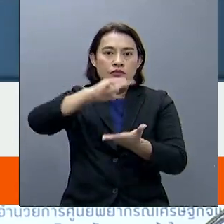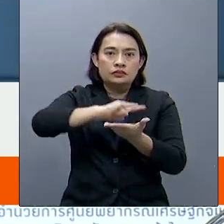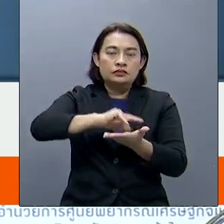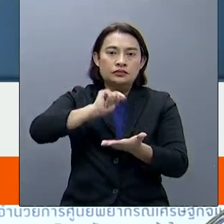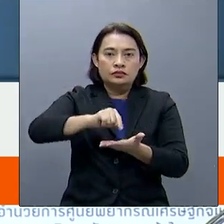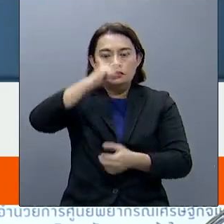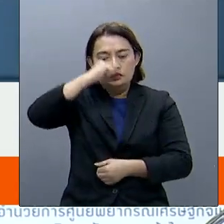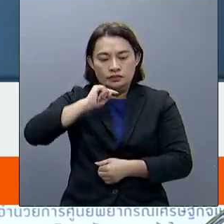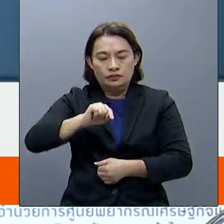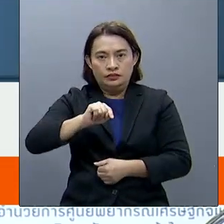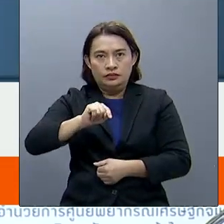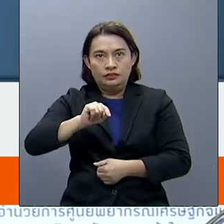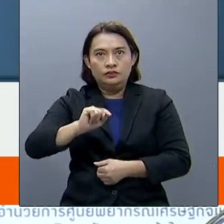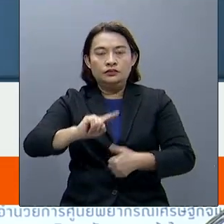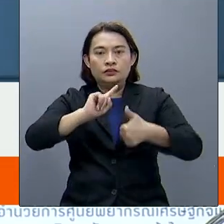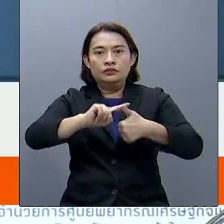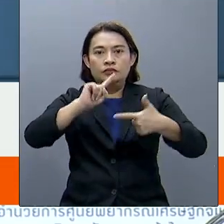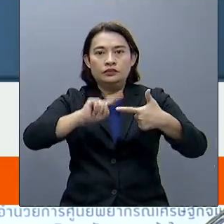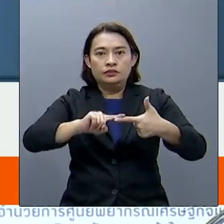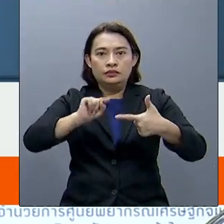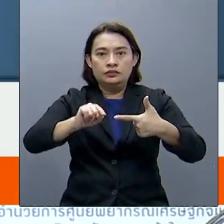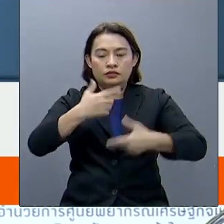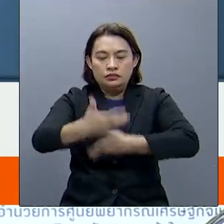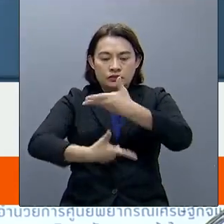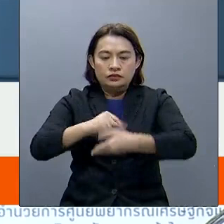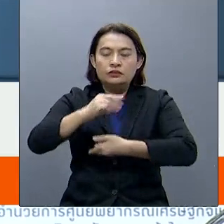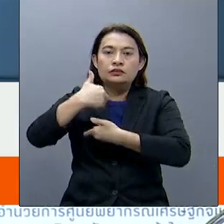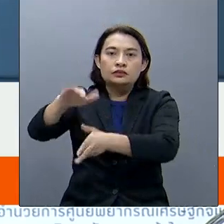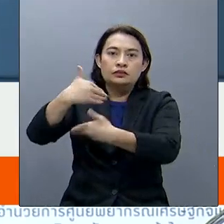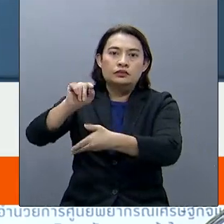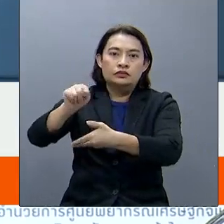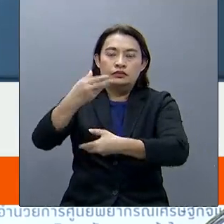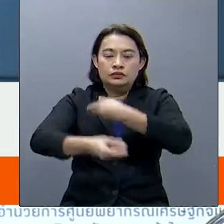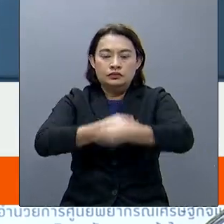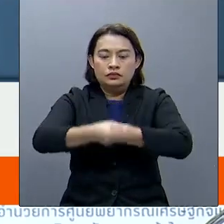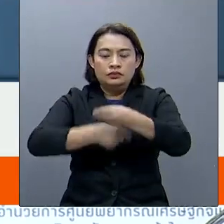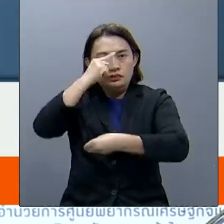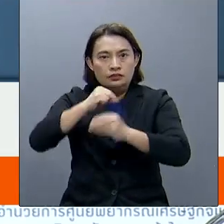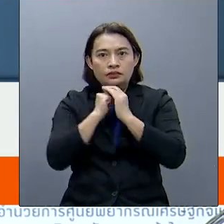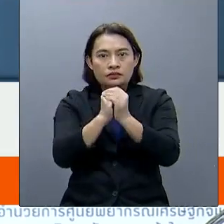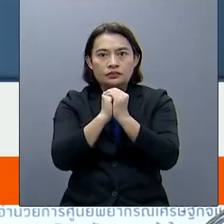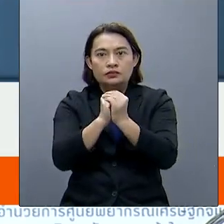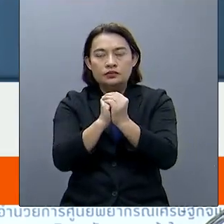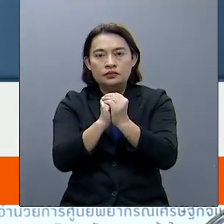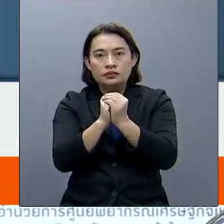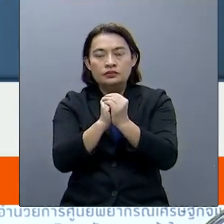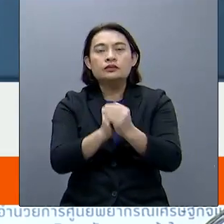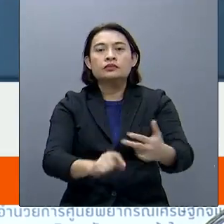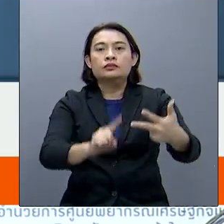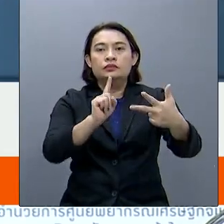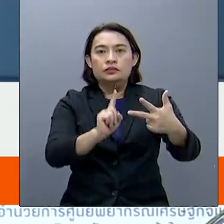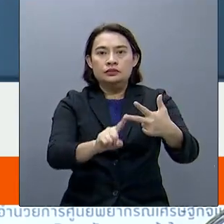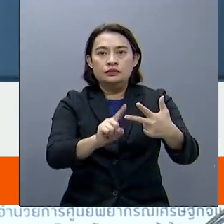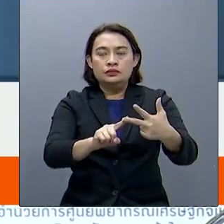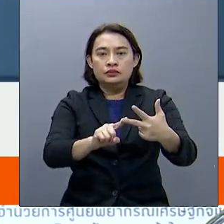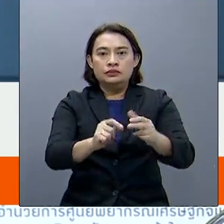ง2คือคุยเรื่องการส่งออกเปิดตลาดการที่จะทำให้การค้าขายระหว่างไทยกับจีนเป็นยังไงอันที่3คือเรื่องการลงทุนระหว่างจีน